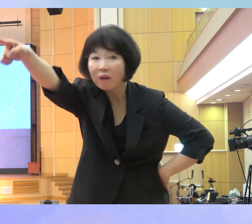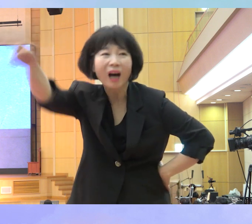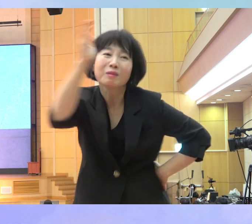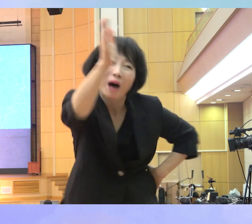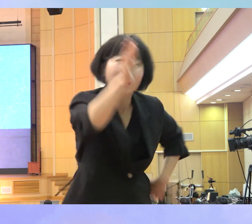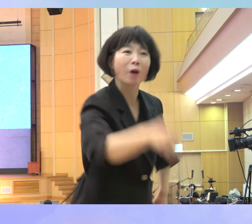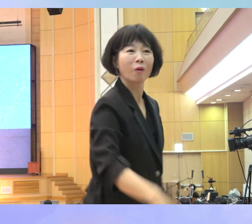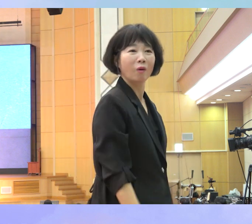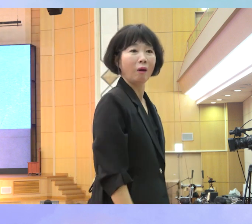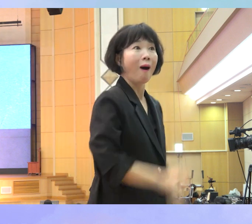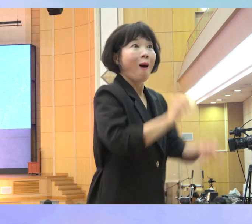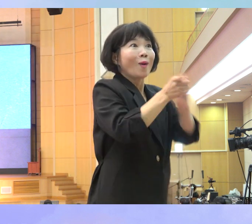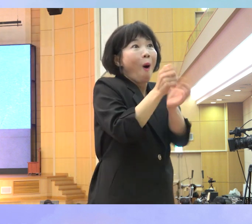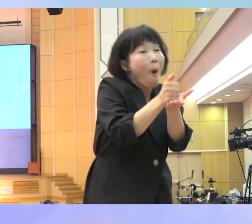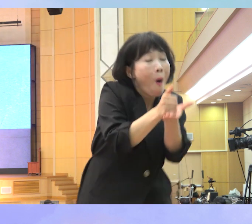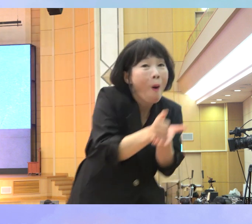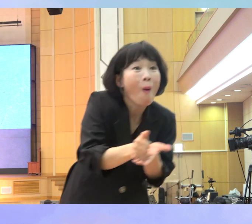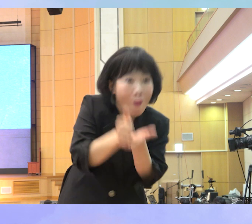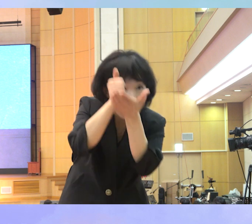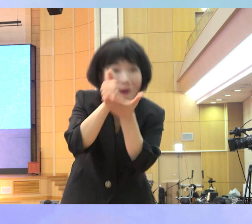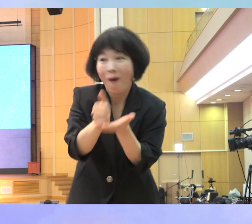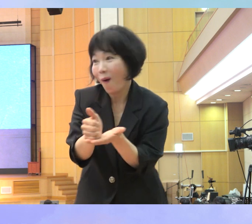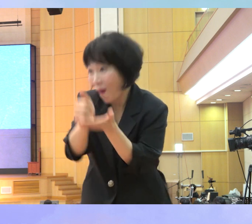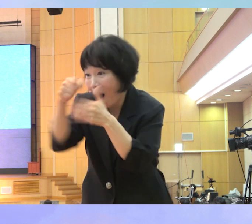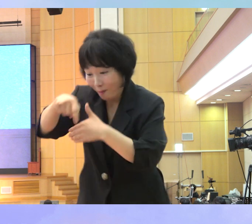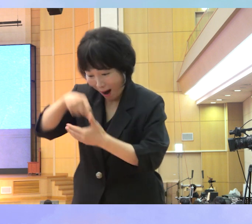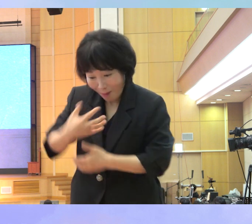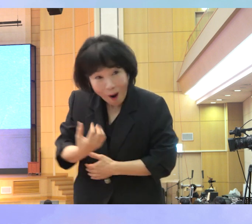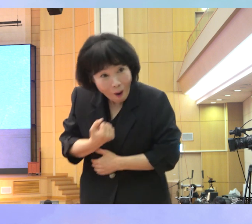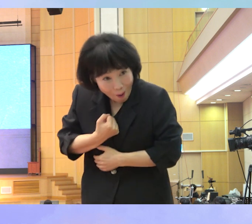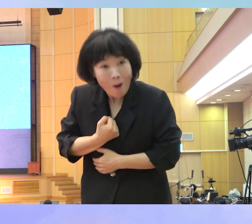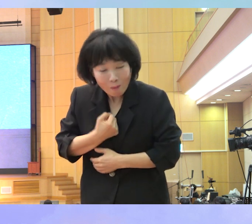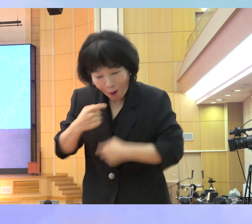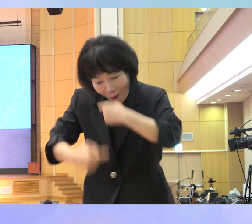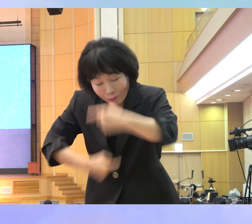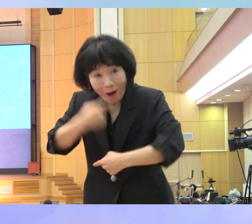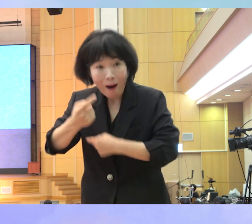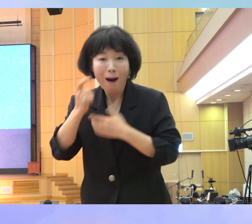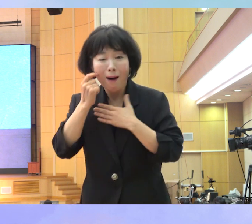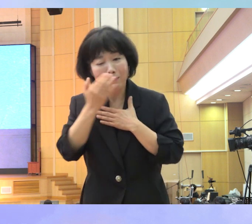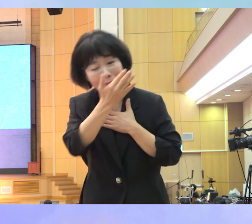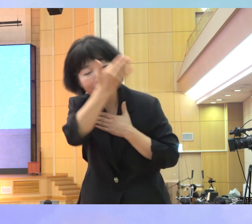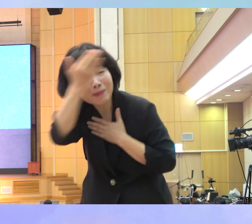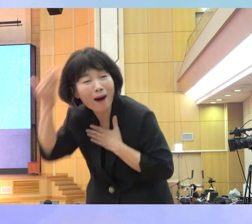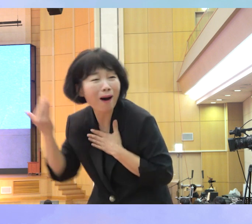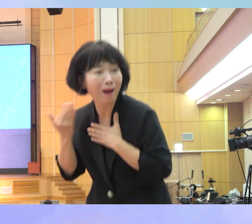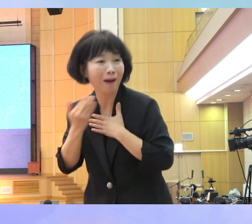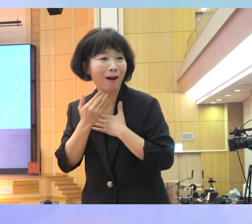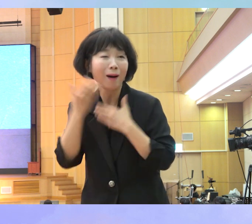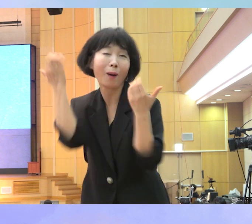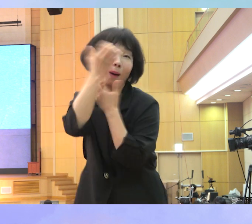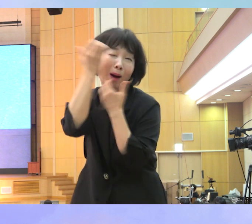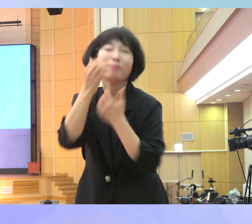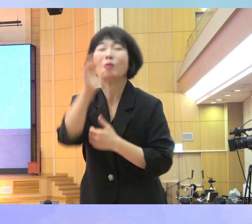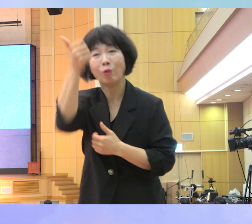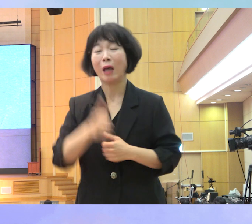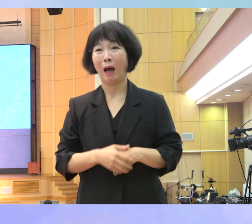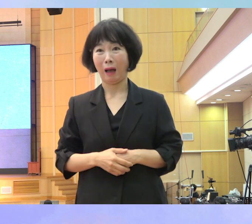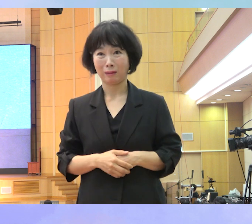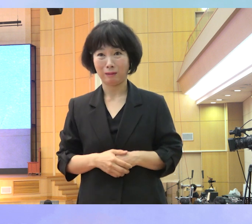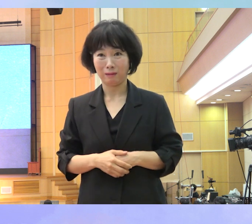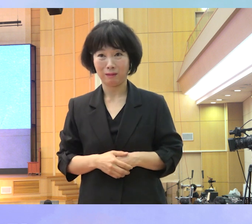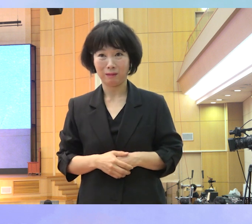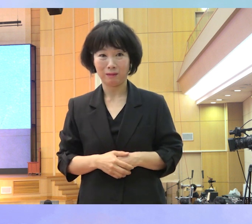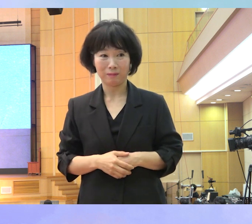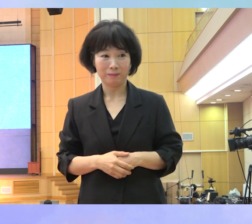근데 이렇게 존중하는 마음을 가졌을 때, 또 존중하는 그런 말을 했을 때, 존중한다고 그래서 존대를 했다고 그래가지고요